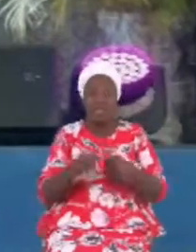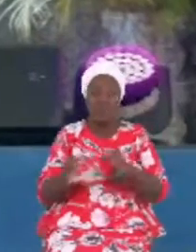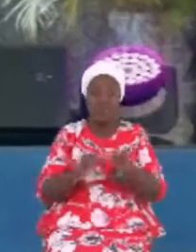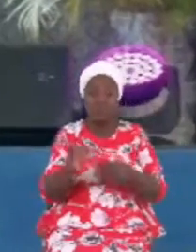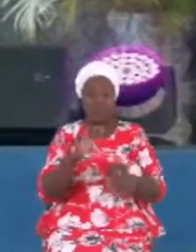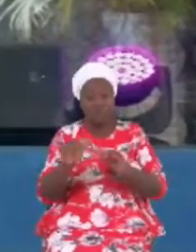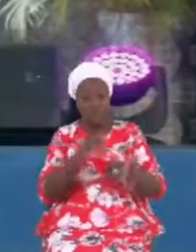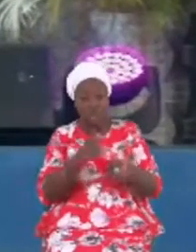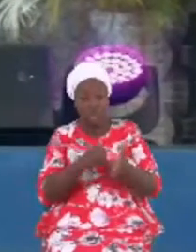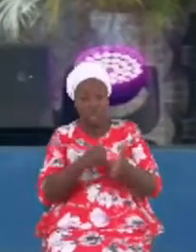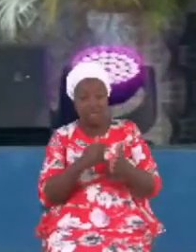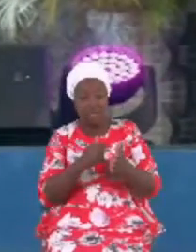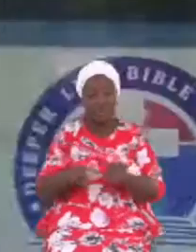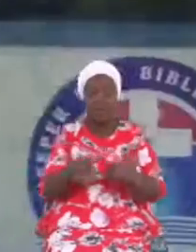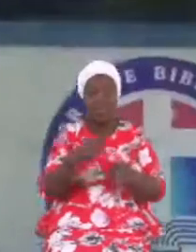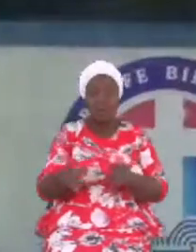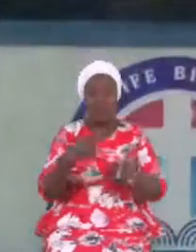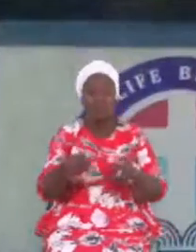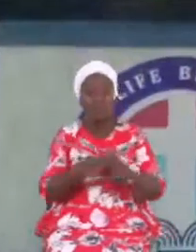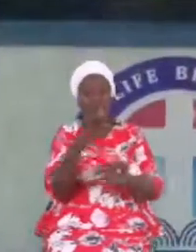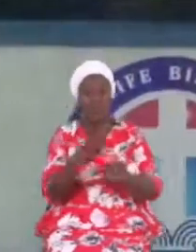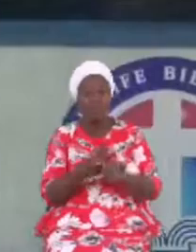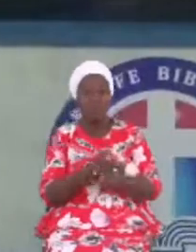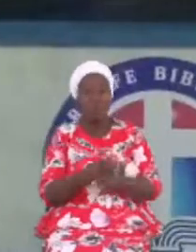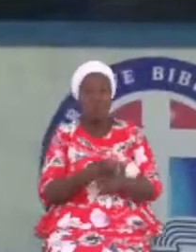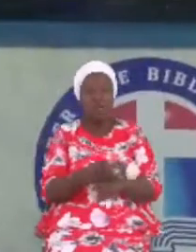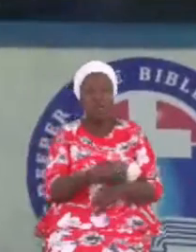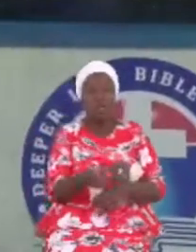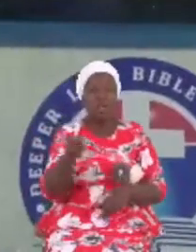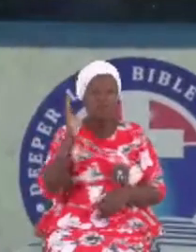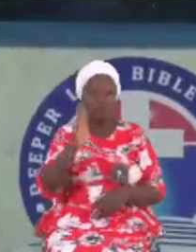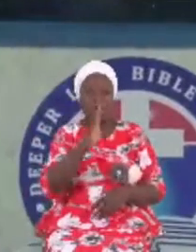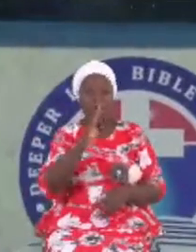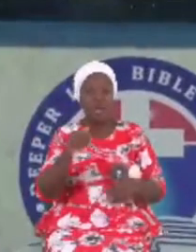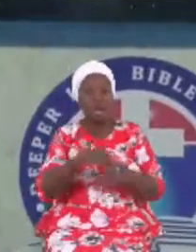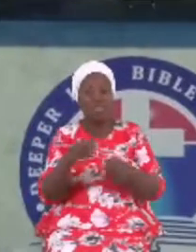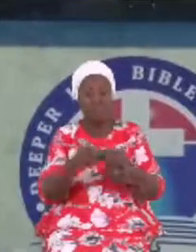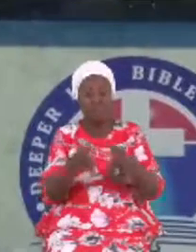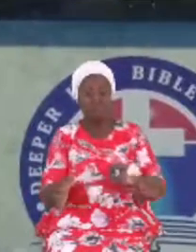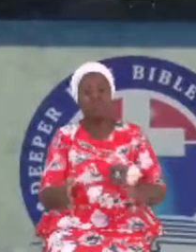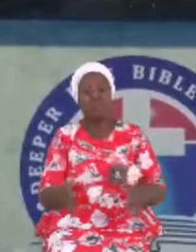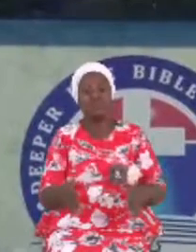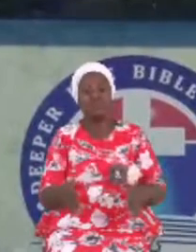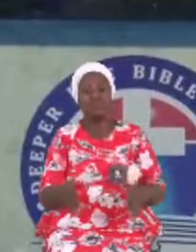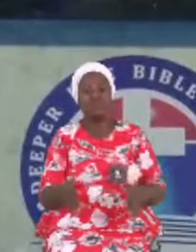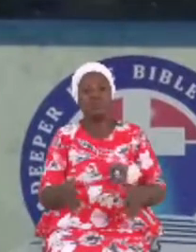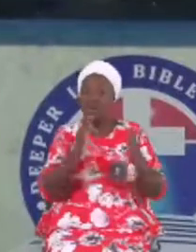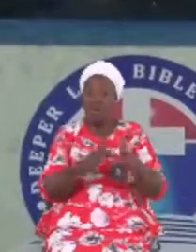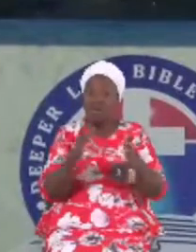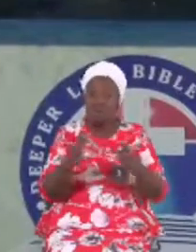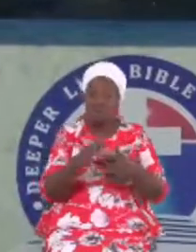c'est de le faire de cette manière, la manière du monde. Ils seront perdus. Jésus a